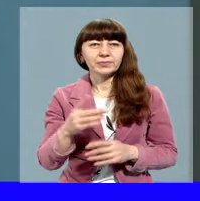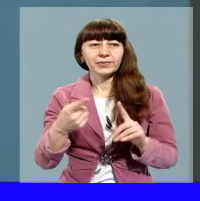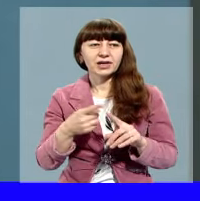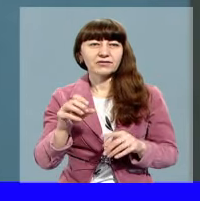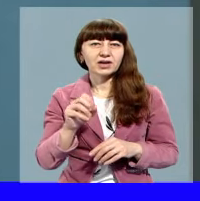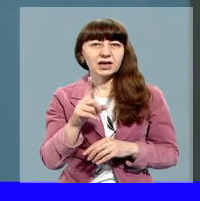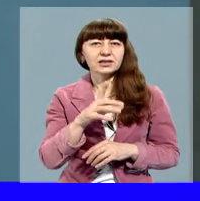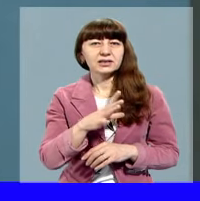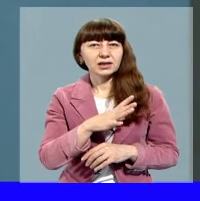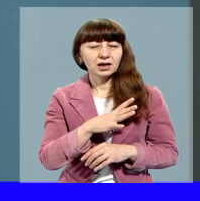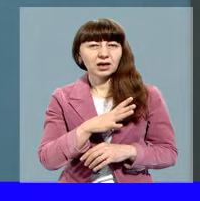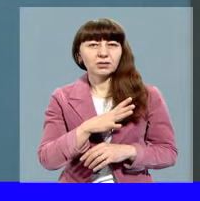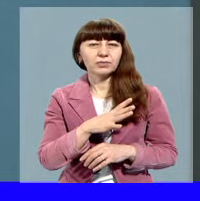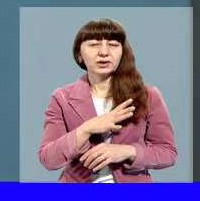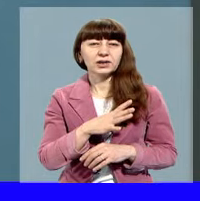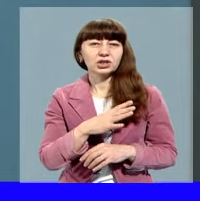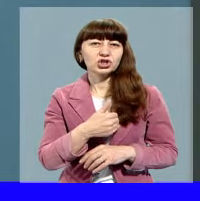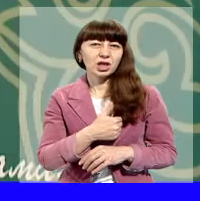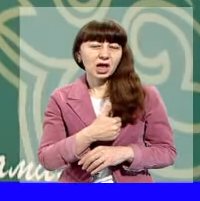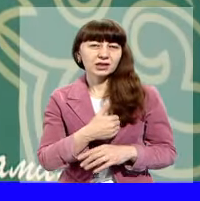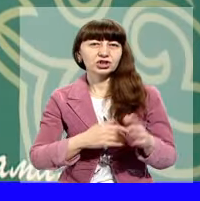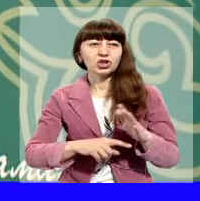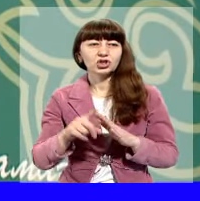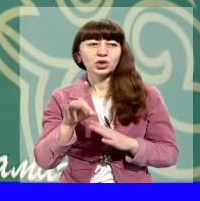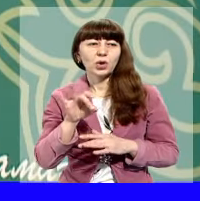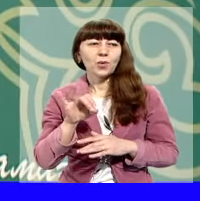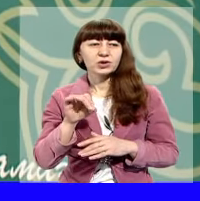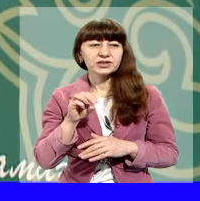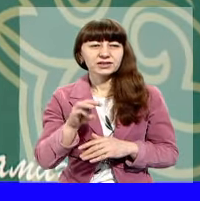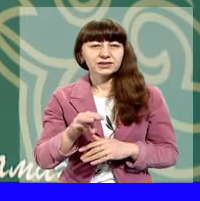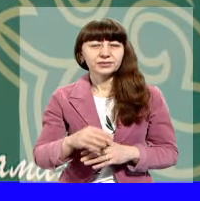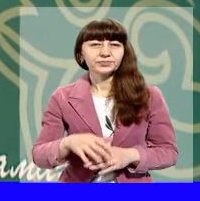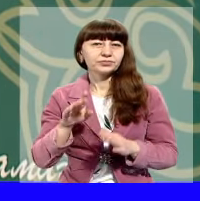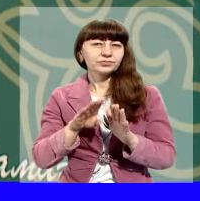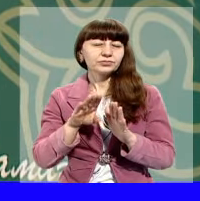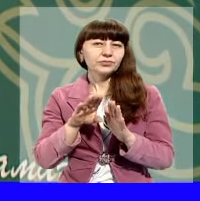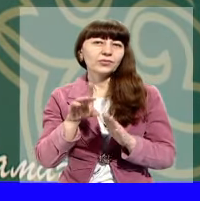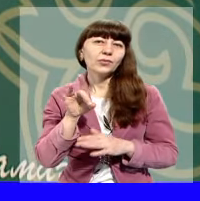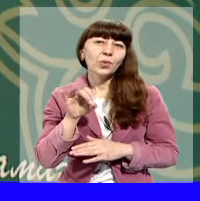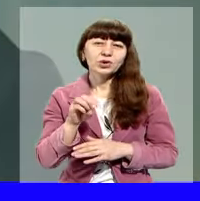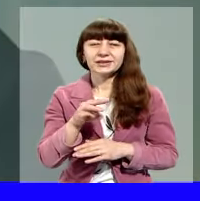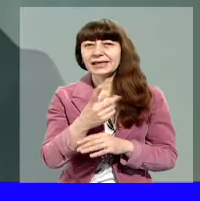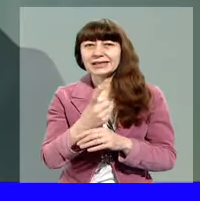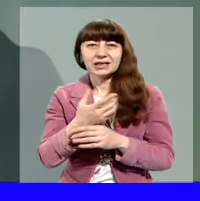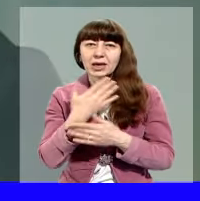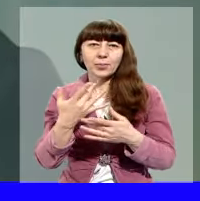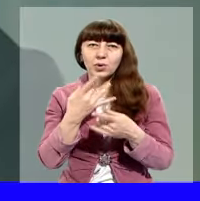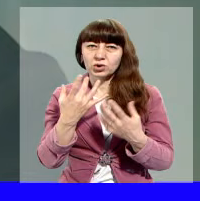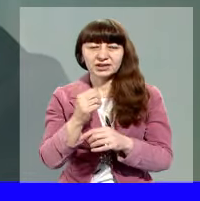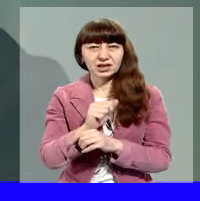тек ішіп жеуді шектеу деген сөз емес, ол рухтың азығы тәннің шипасы екенін сезіну керек дейді.